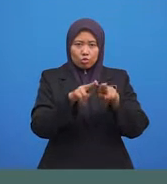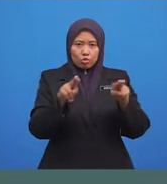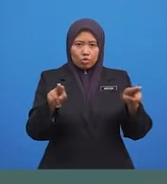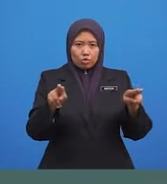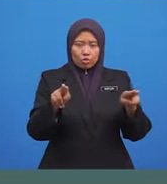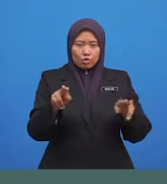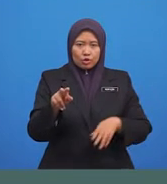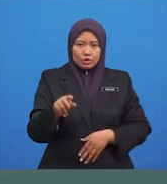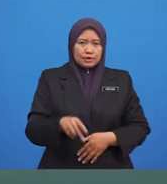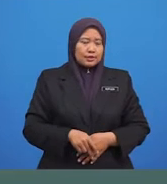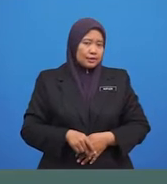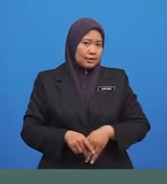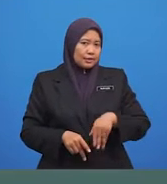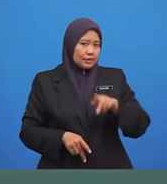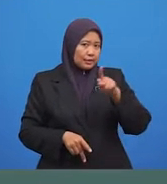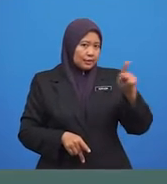sebelah kanan.